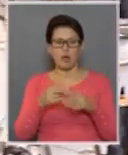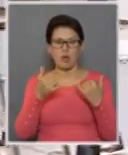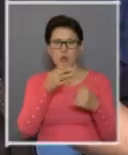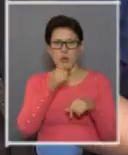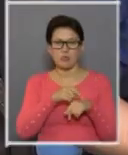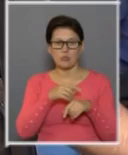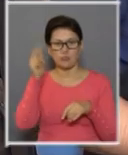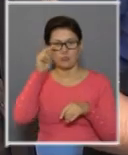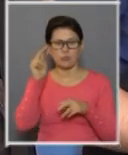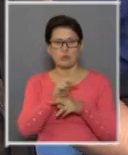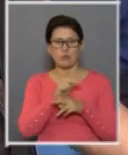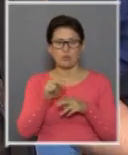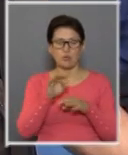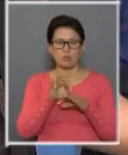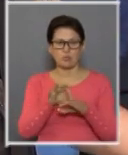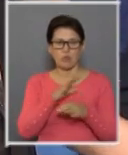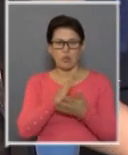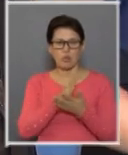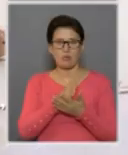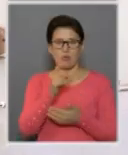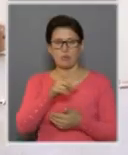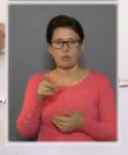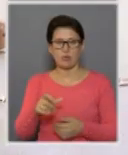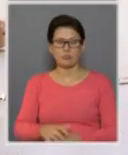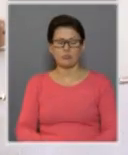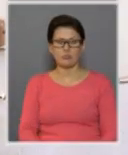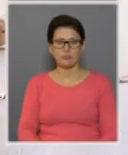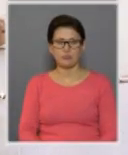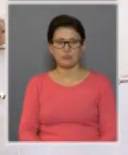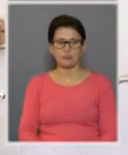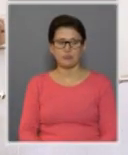қазіргі таңда шәкірт тәрбиелеп жүргенін айтады.